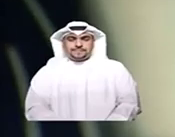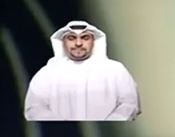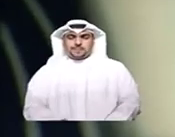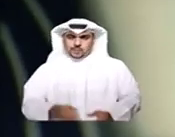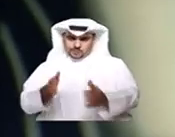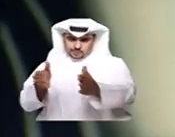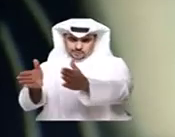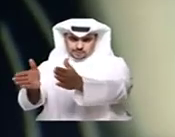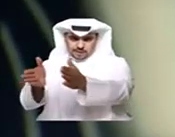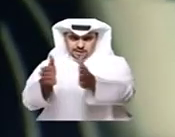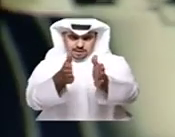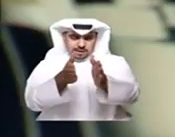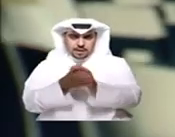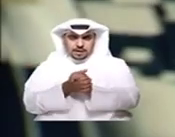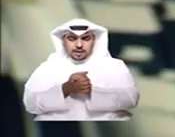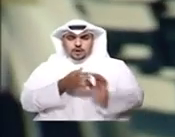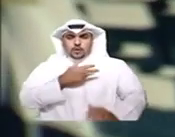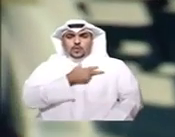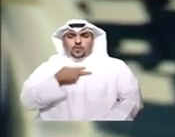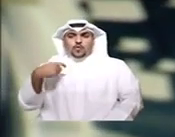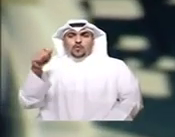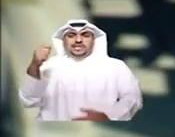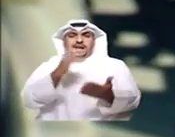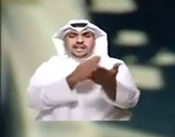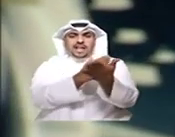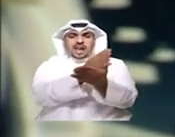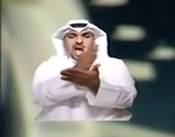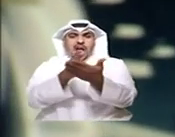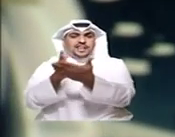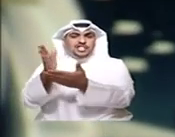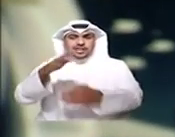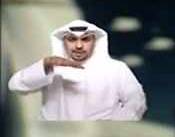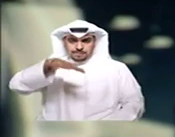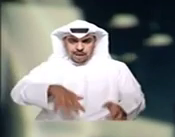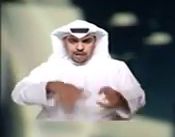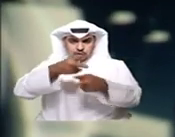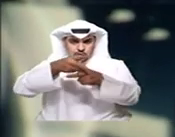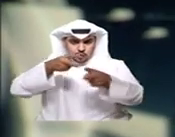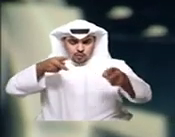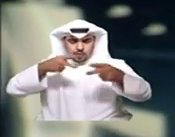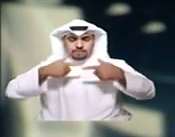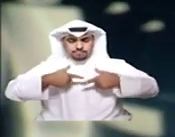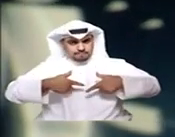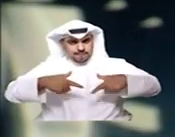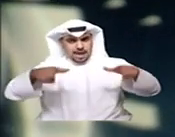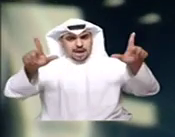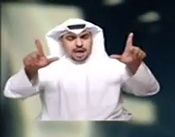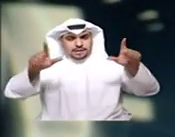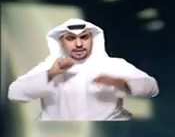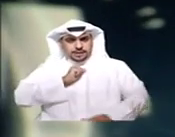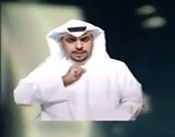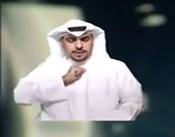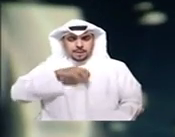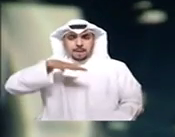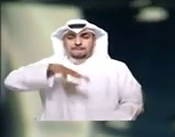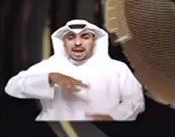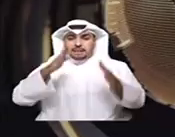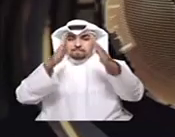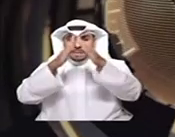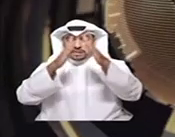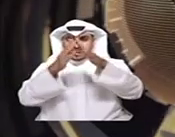أعرب مصدر مسؤول في وزارة الخارجية عن إدانة واستنكار دولة الكويت الشديدين لحادث التفجير الإرهابي الذي وقع في